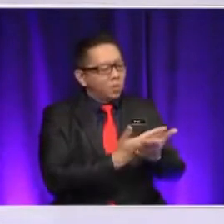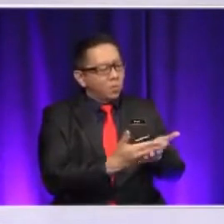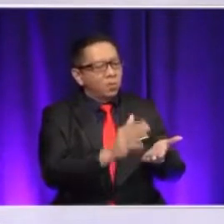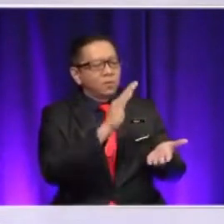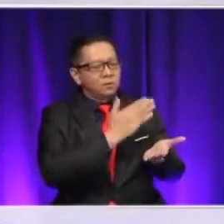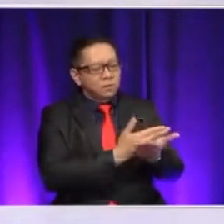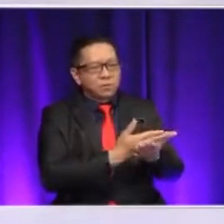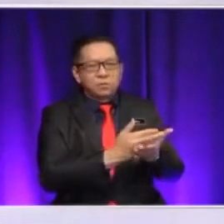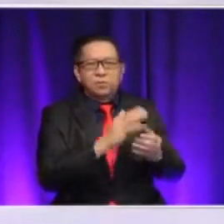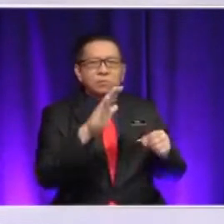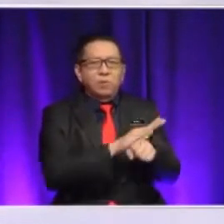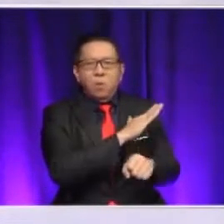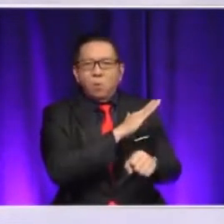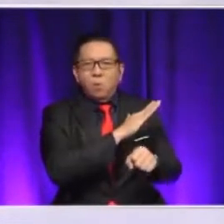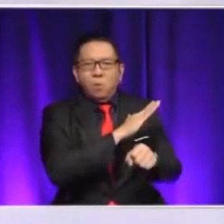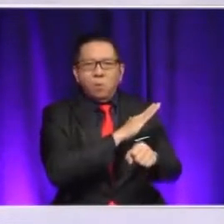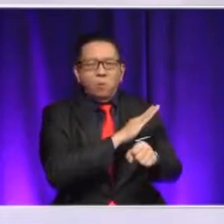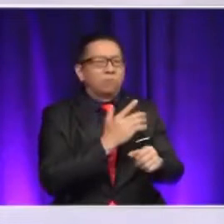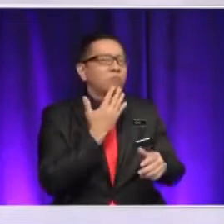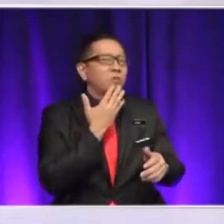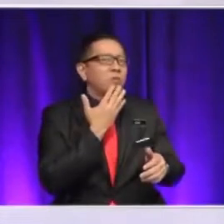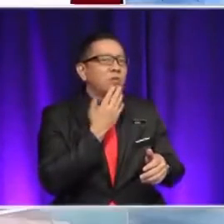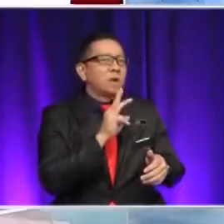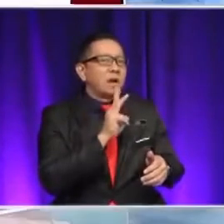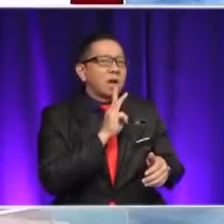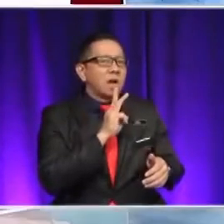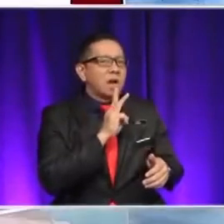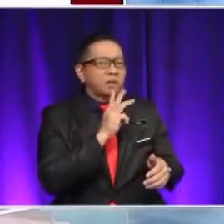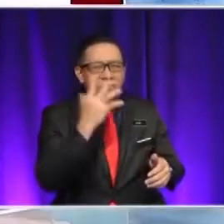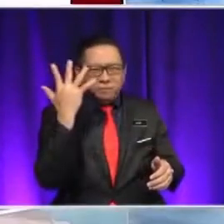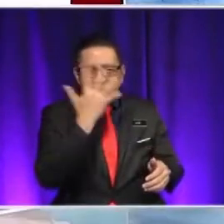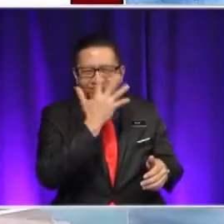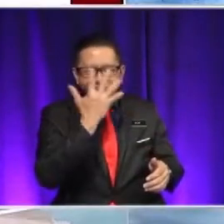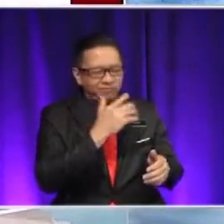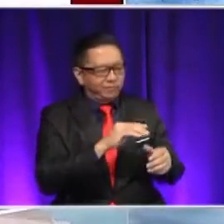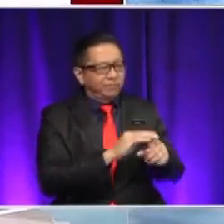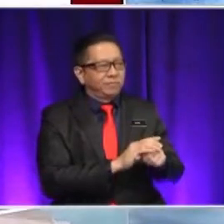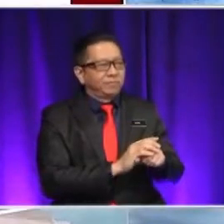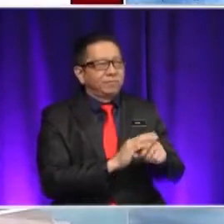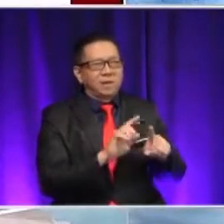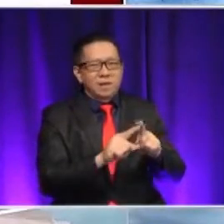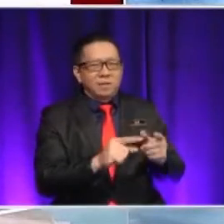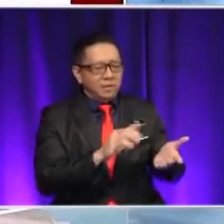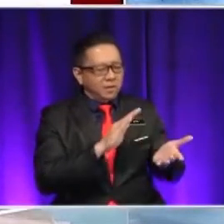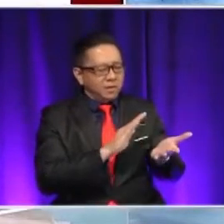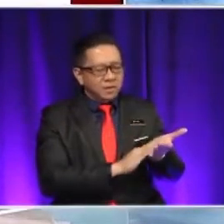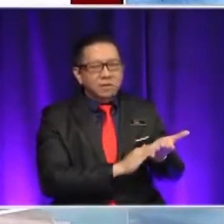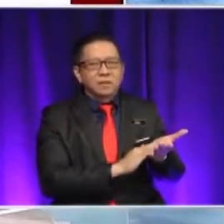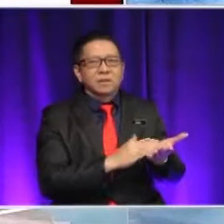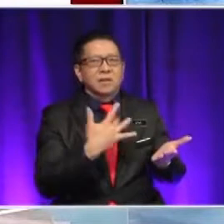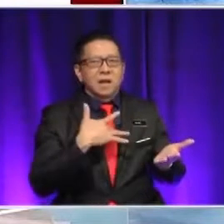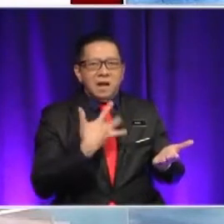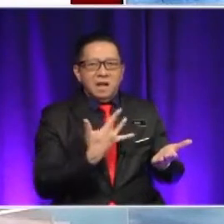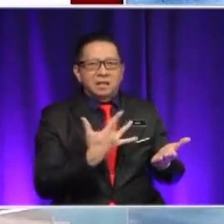keseluruhan 10 semua kawannya Ayo kita aduk senajata nampaklah kesannya tuh disentuh kita dapat rasa